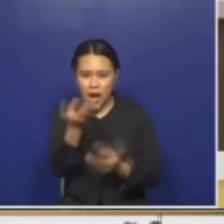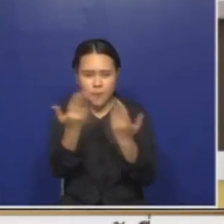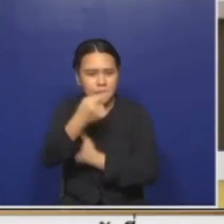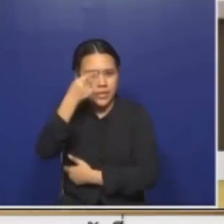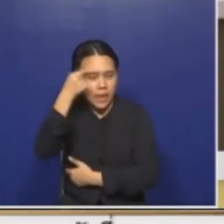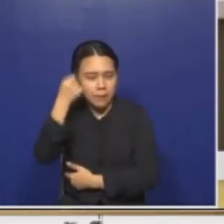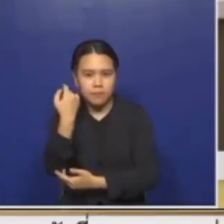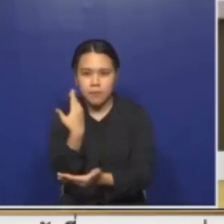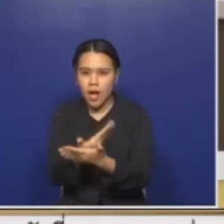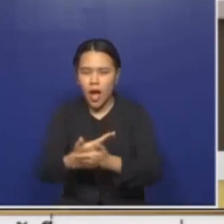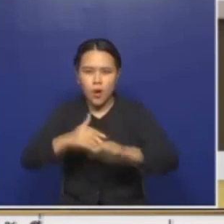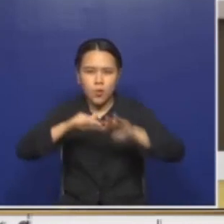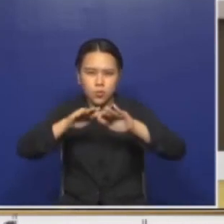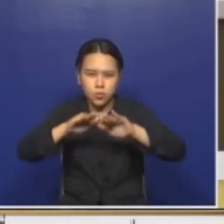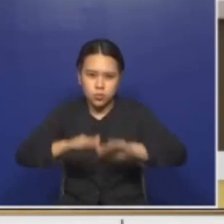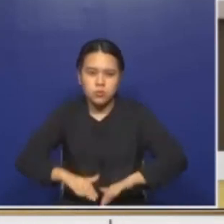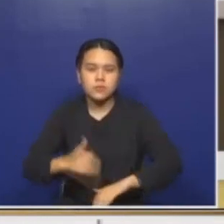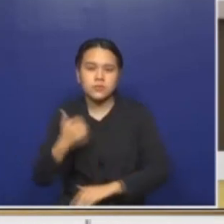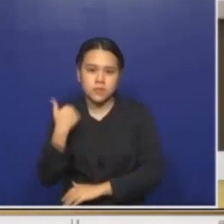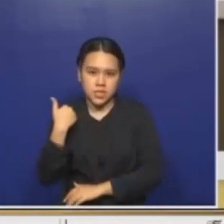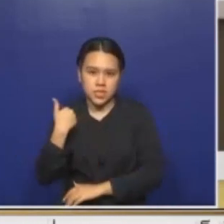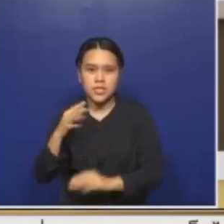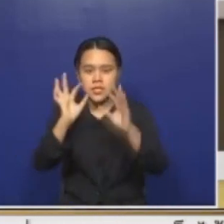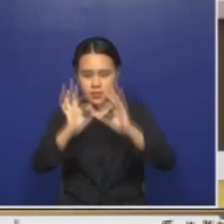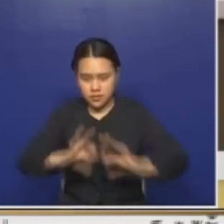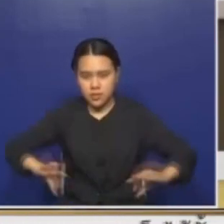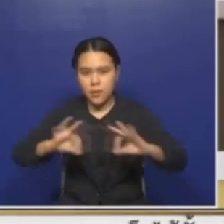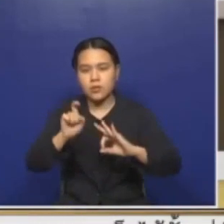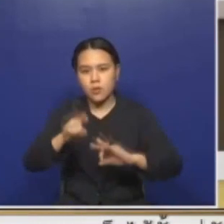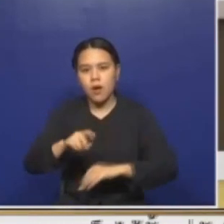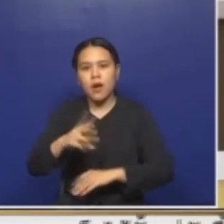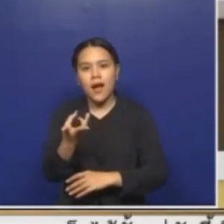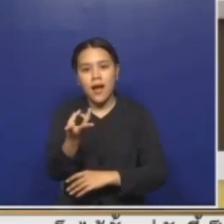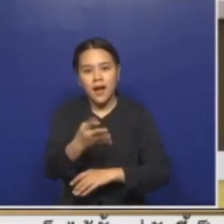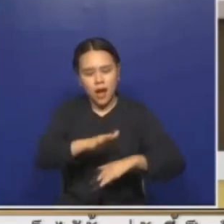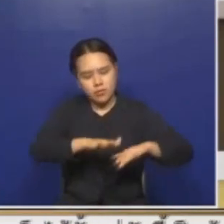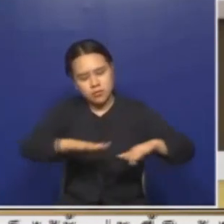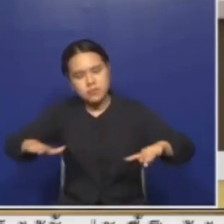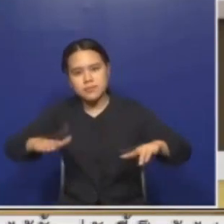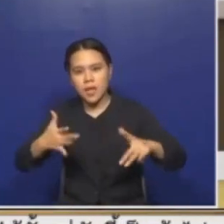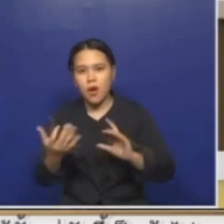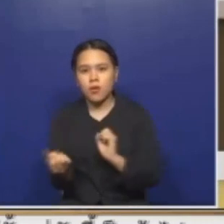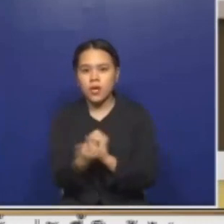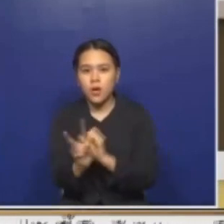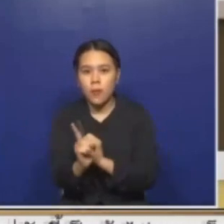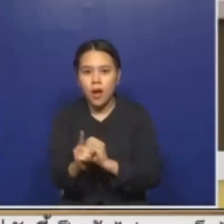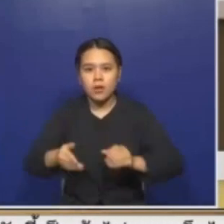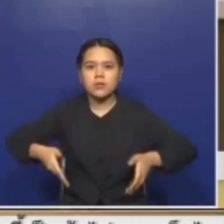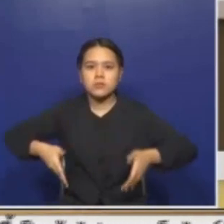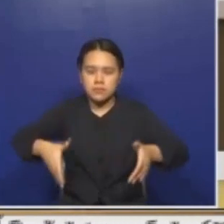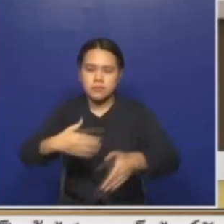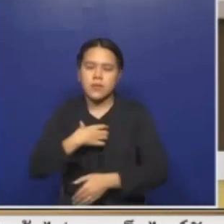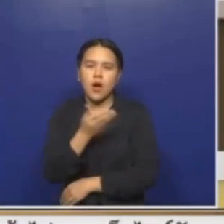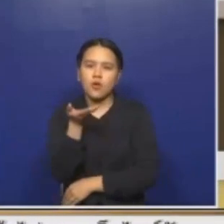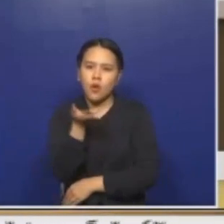ให้ราคาตกต่ำนะครับก็มีความจำเป็นจะต้องเอามาตากก็ขีดฝางจราจรนิดหน่อยก็ขอร้องไปยังท่านรัฐมนตรี